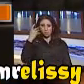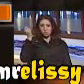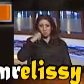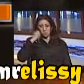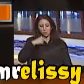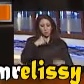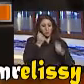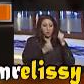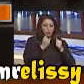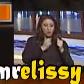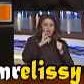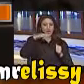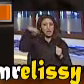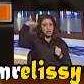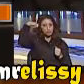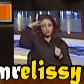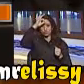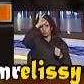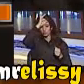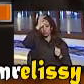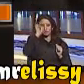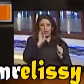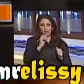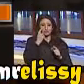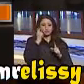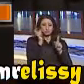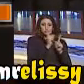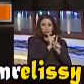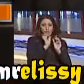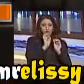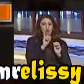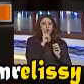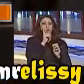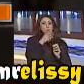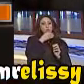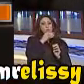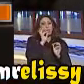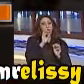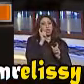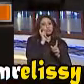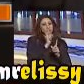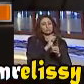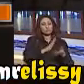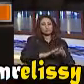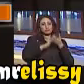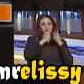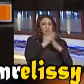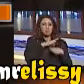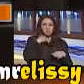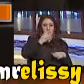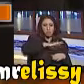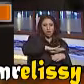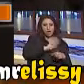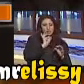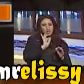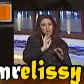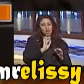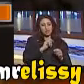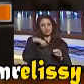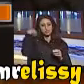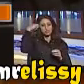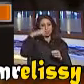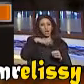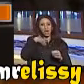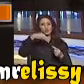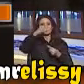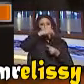عايز بطلب يعني من وزير الداخليه ان يكون في رعايه لوالده ووالدته تمام، ويعني انا بطالب ان هو يطلع